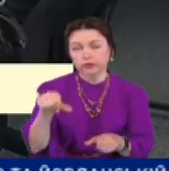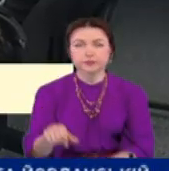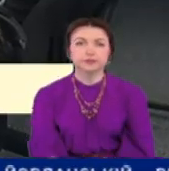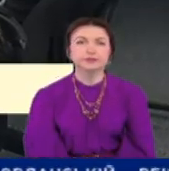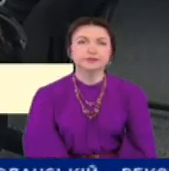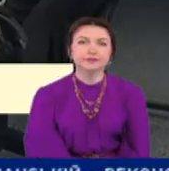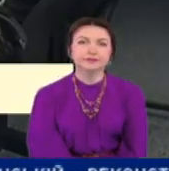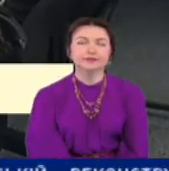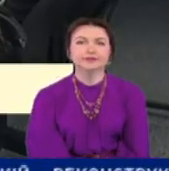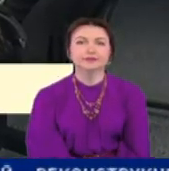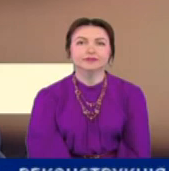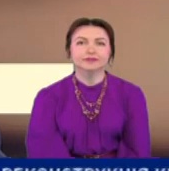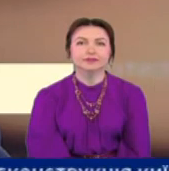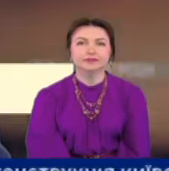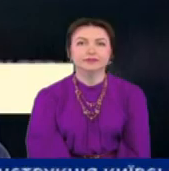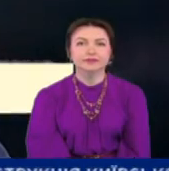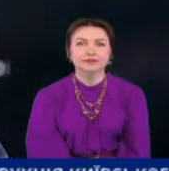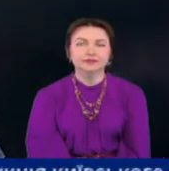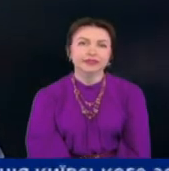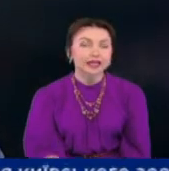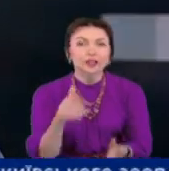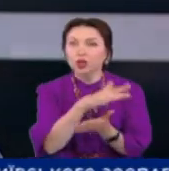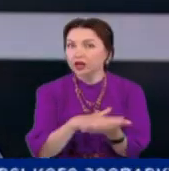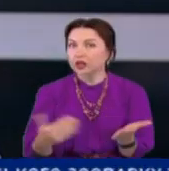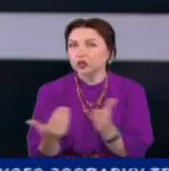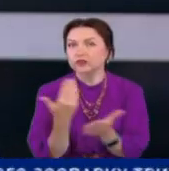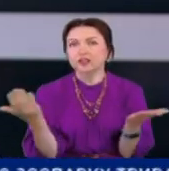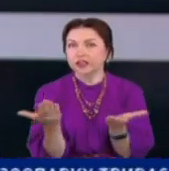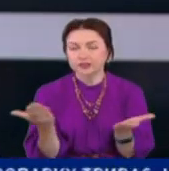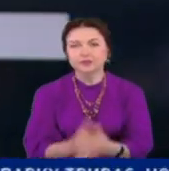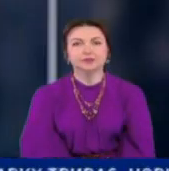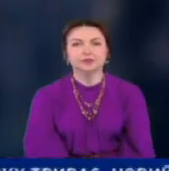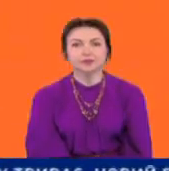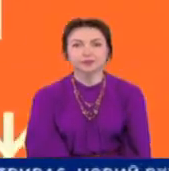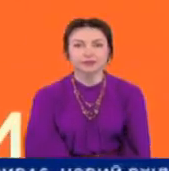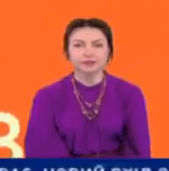Гегеля, телеканал Київ. Ну і далі у випуску про таке.